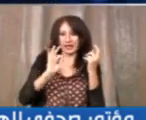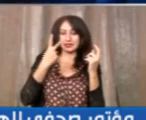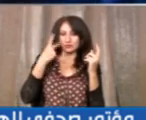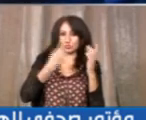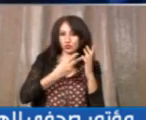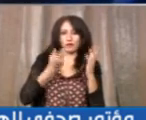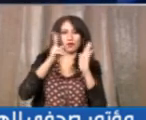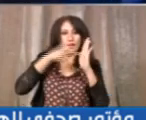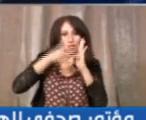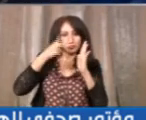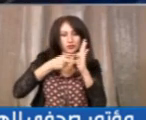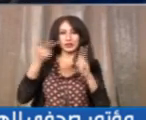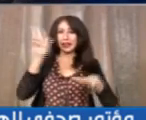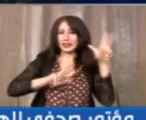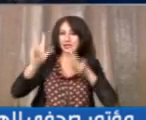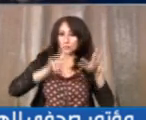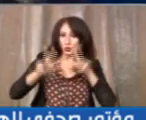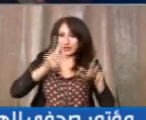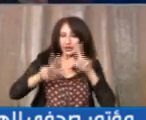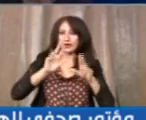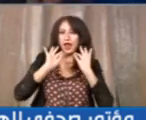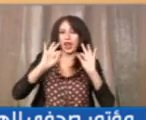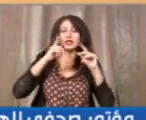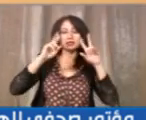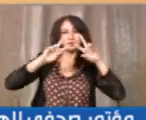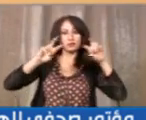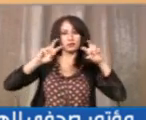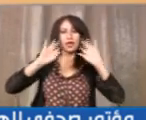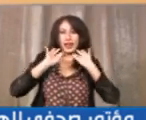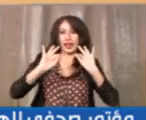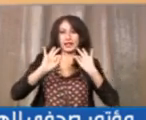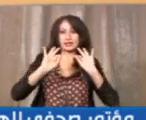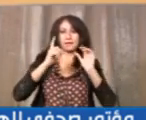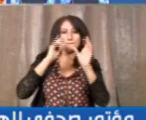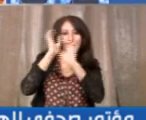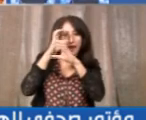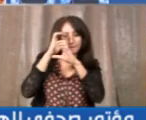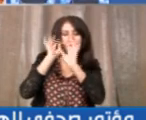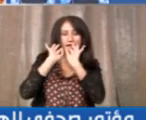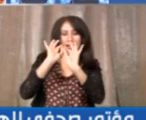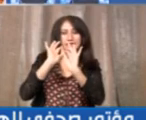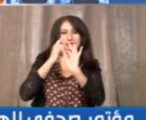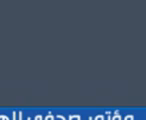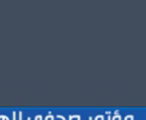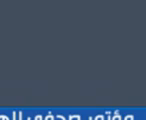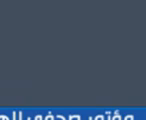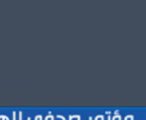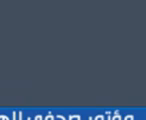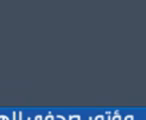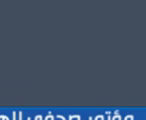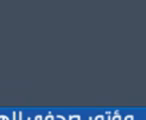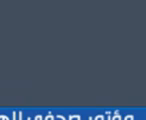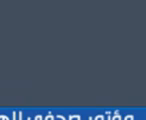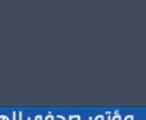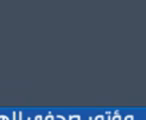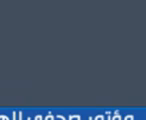تكراره في تزوير واقع عليه بيتم فحص هذا الكاميرات وتم رفع كفاءات